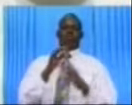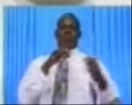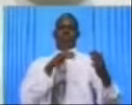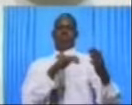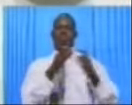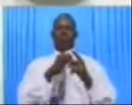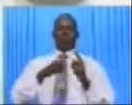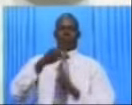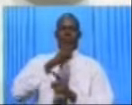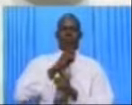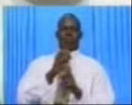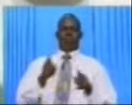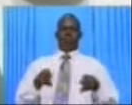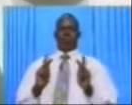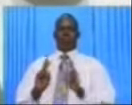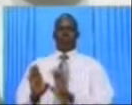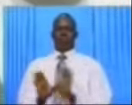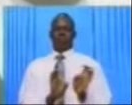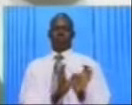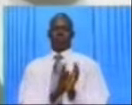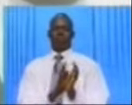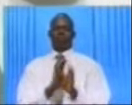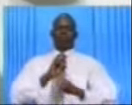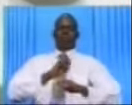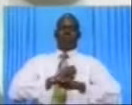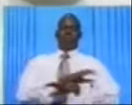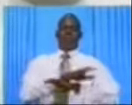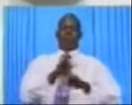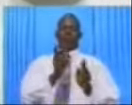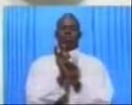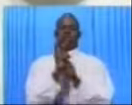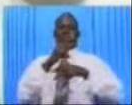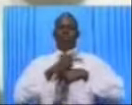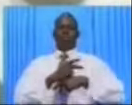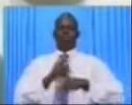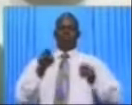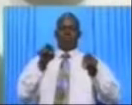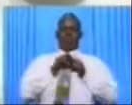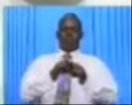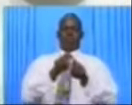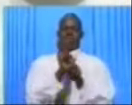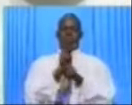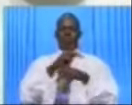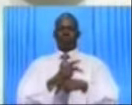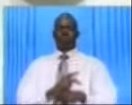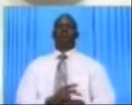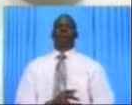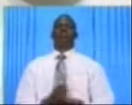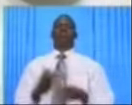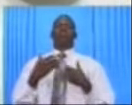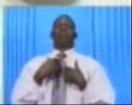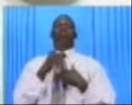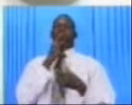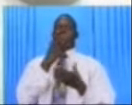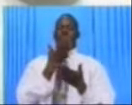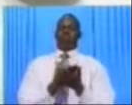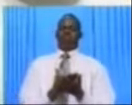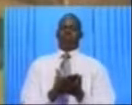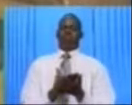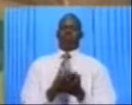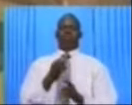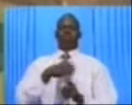qui permet effectivement de faire en sorte que l'espace de production et même les produits se cadrent bien effectivement dans un environnement